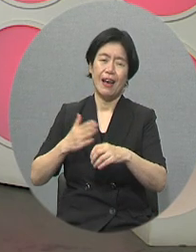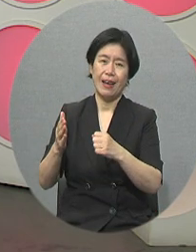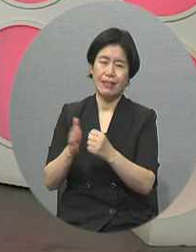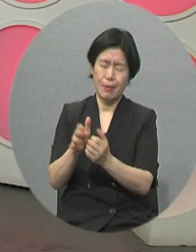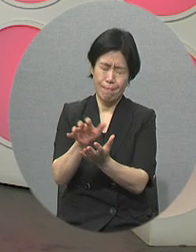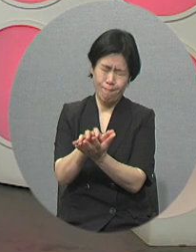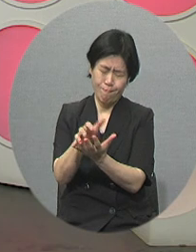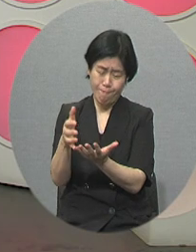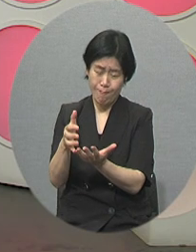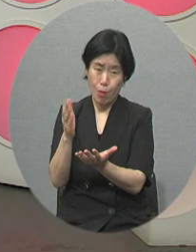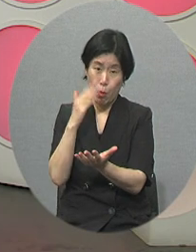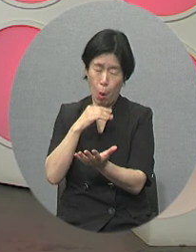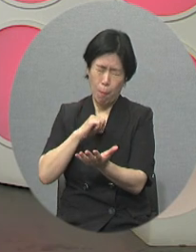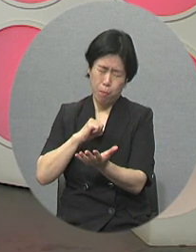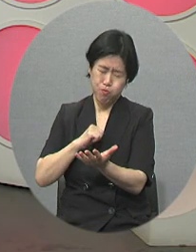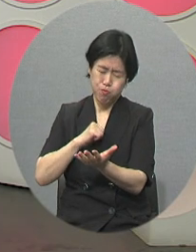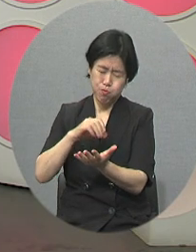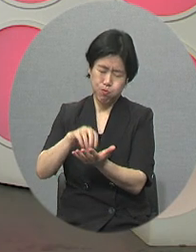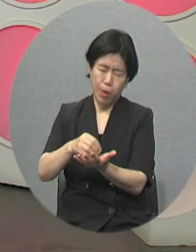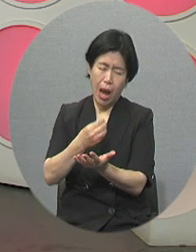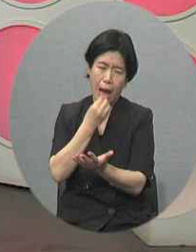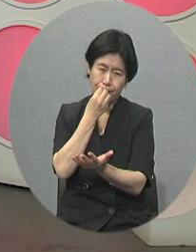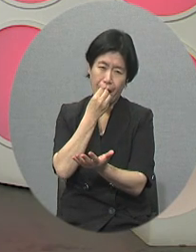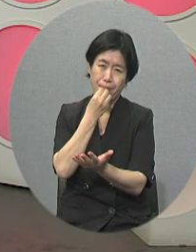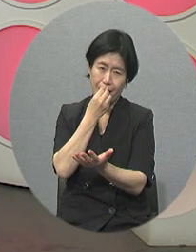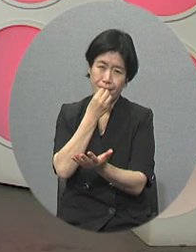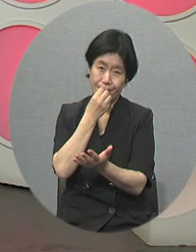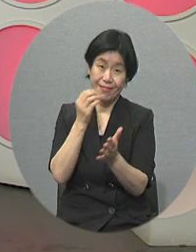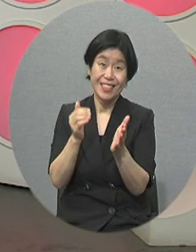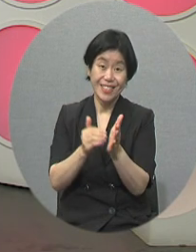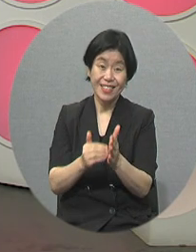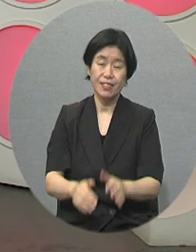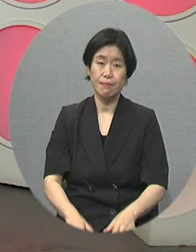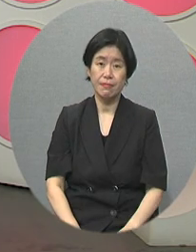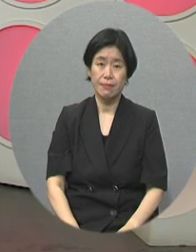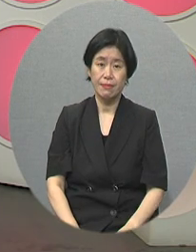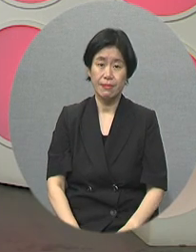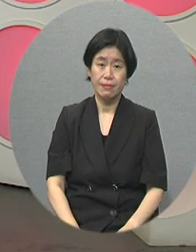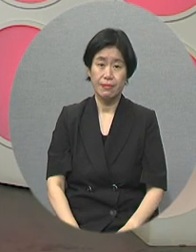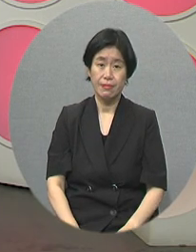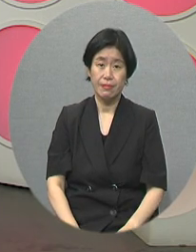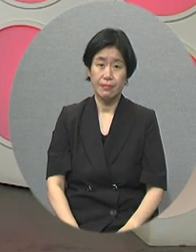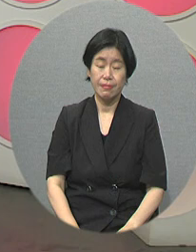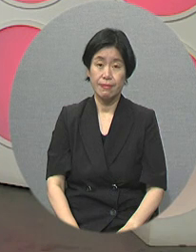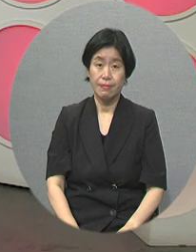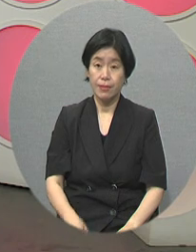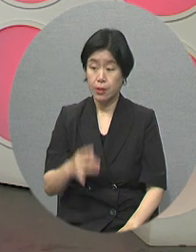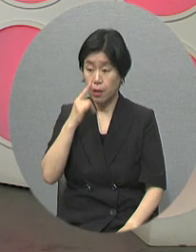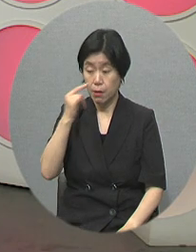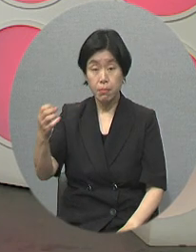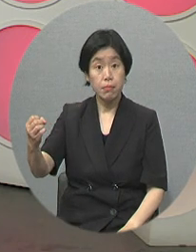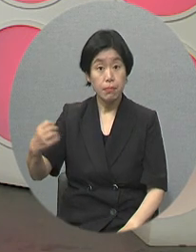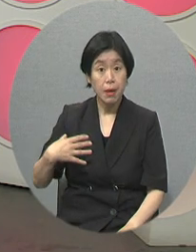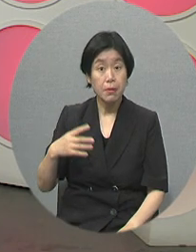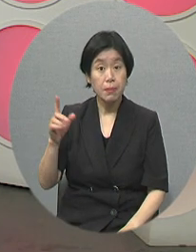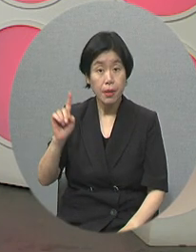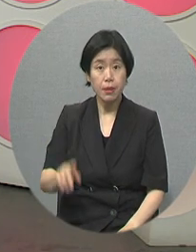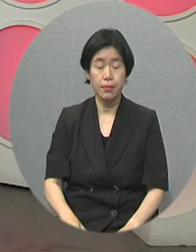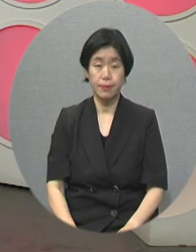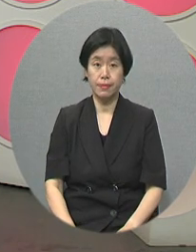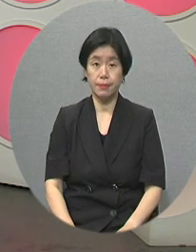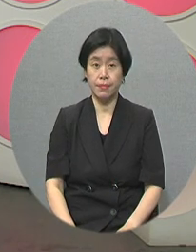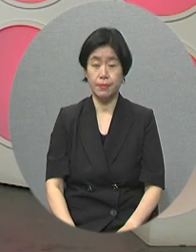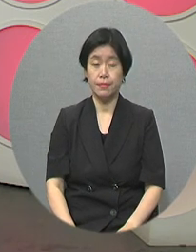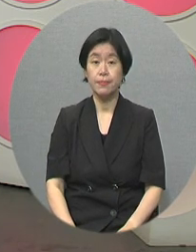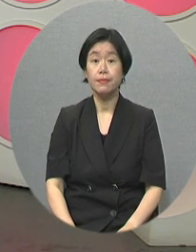김밥을 먹었습니다. 제가 한참 상한 김밥을 먹고 있는데 어머님이 말씀을